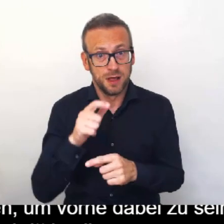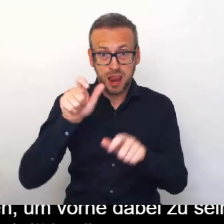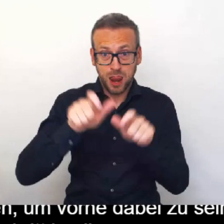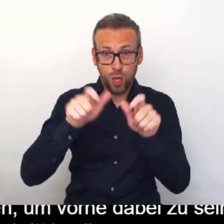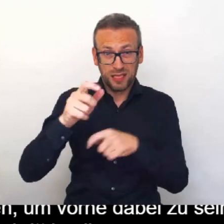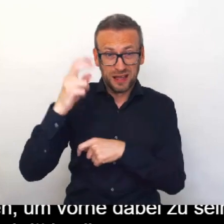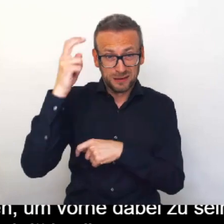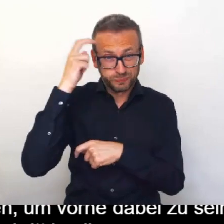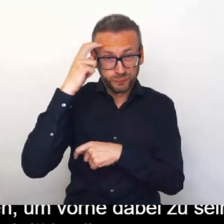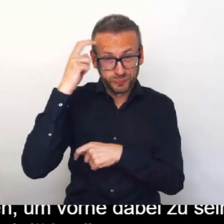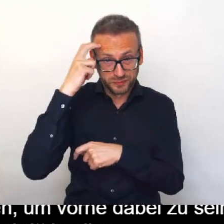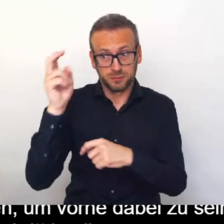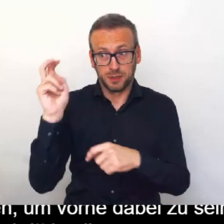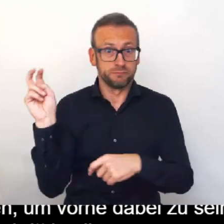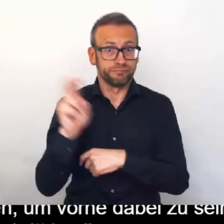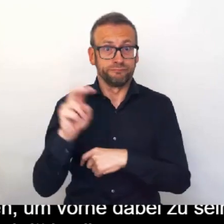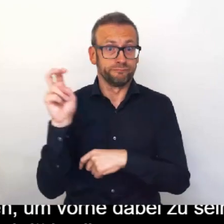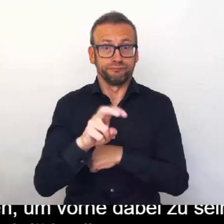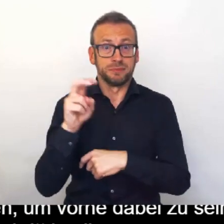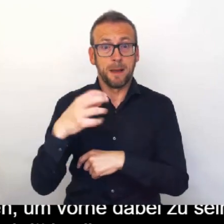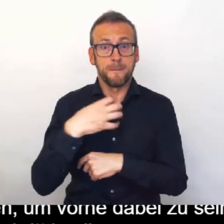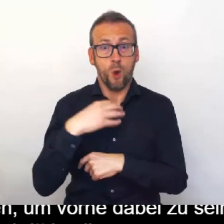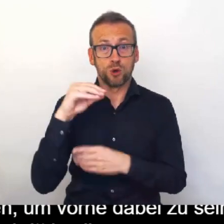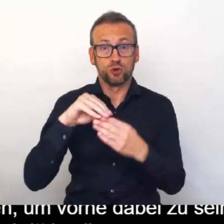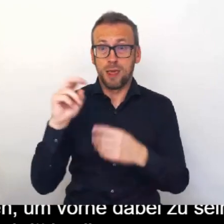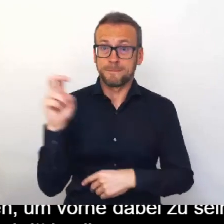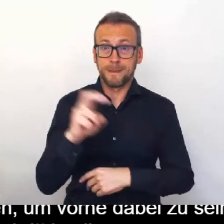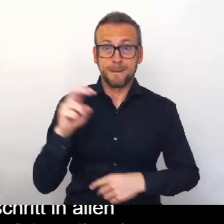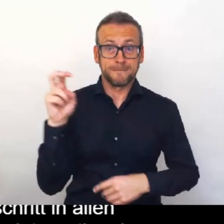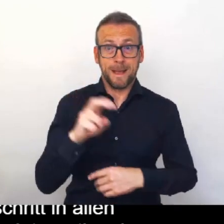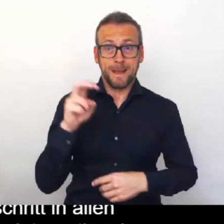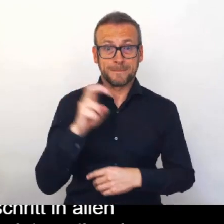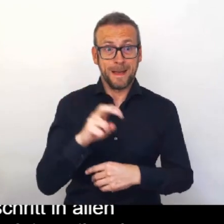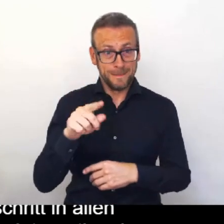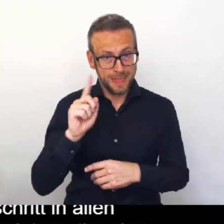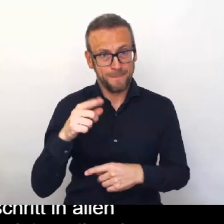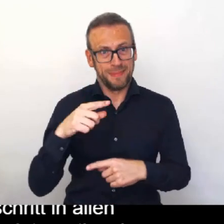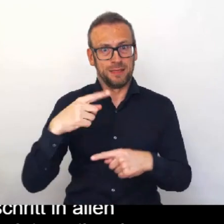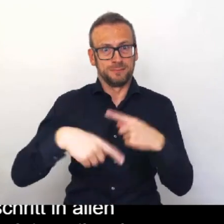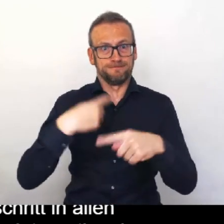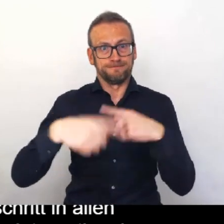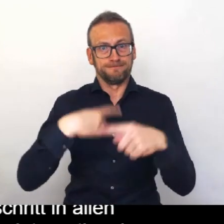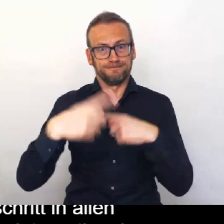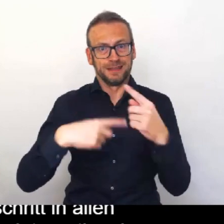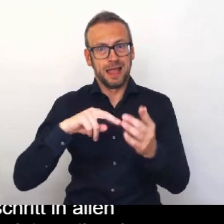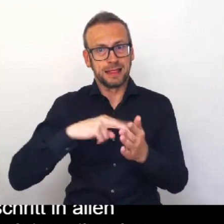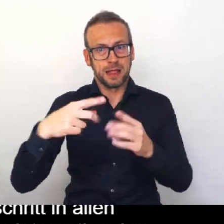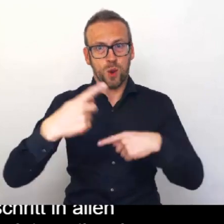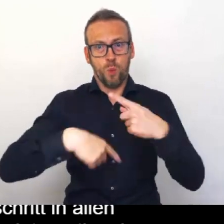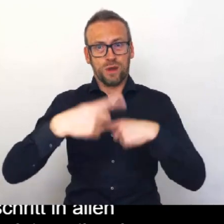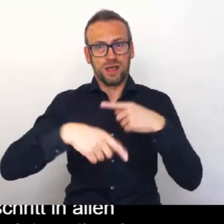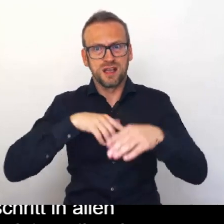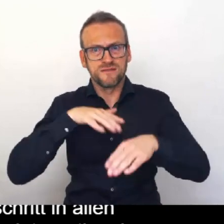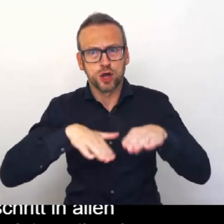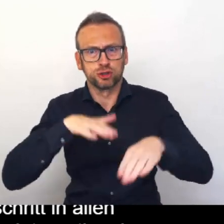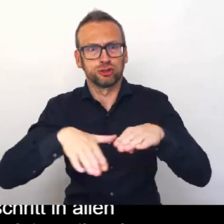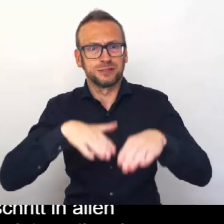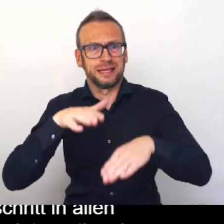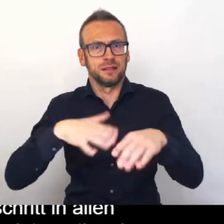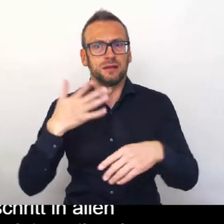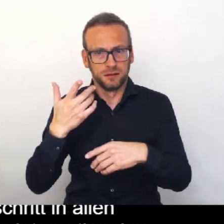überzeugt, dass die Eckpunkte, die heute vorgestellt wurden im Kabinett, wir auch beschlossen haben, die die Grundlage sein werden für das neue